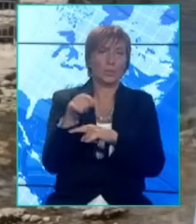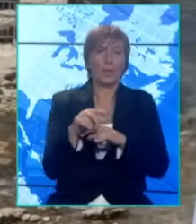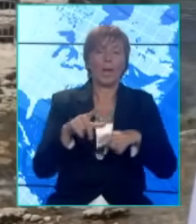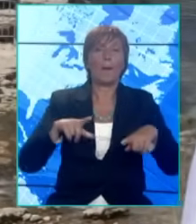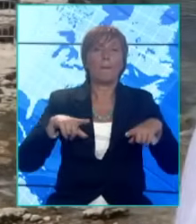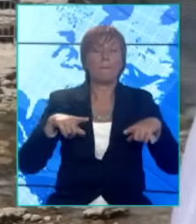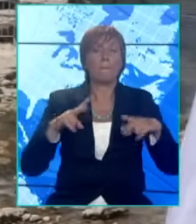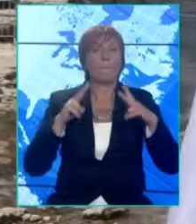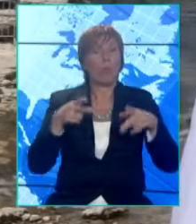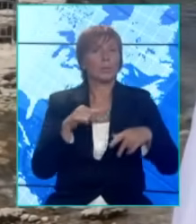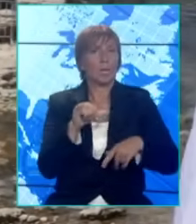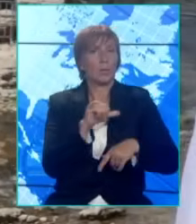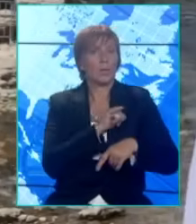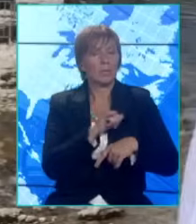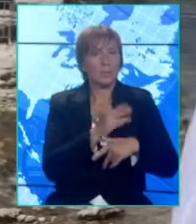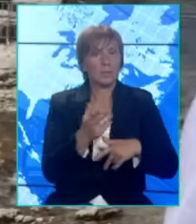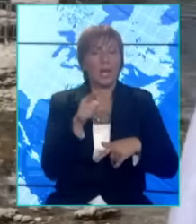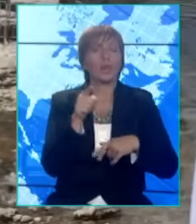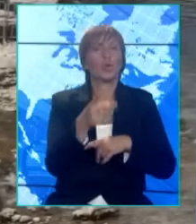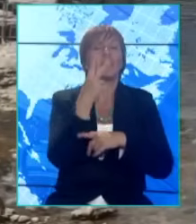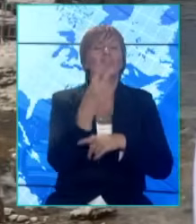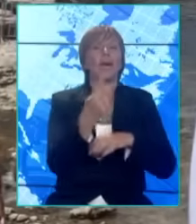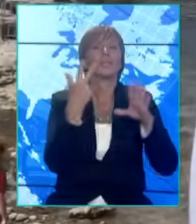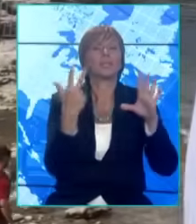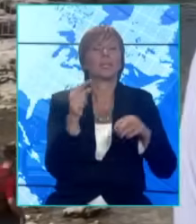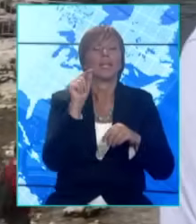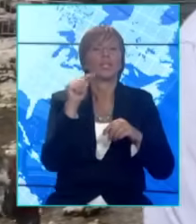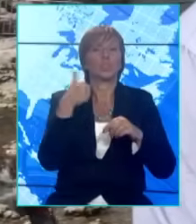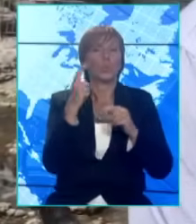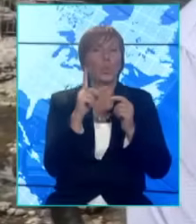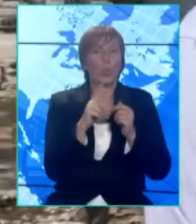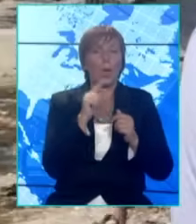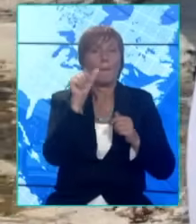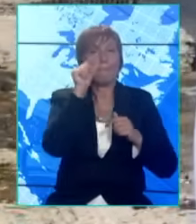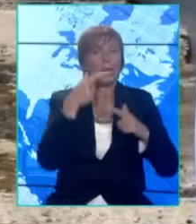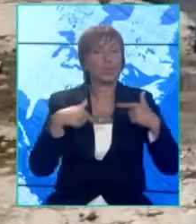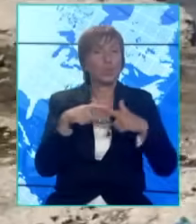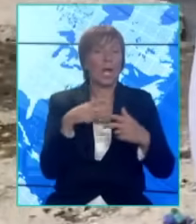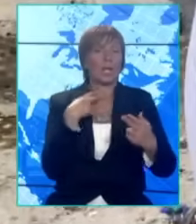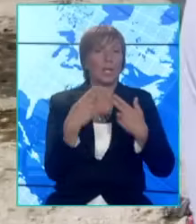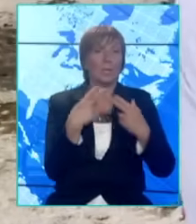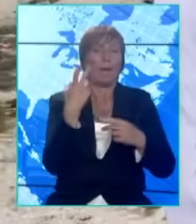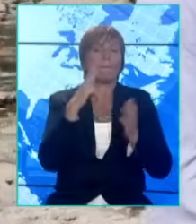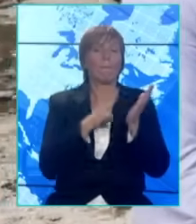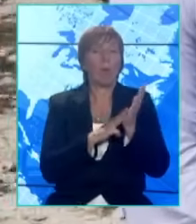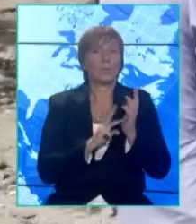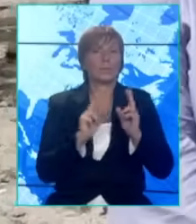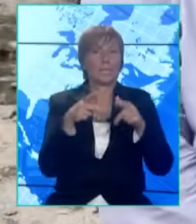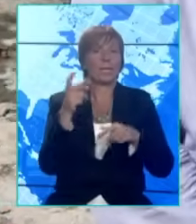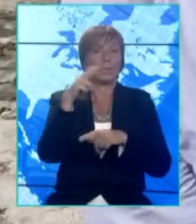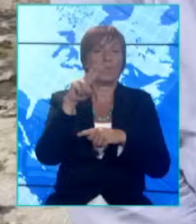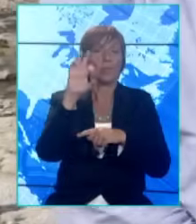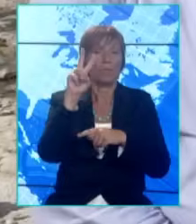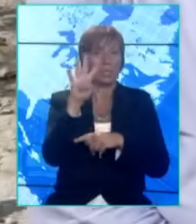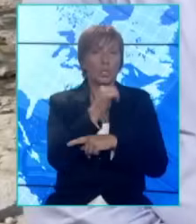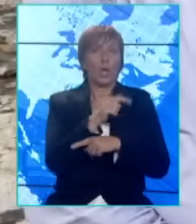ponovo u žiži interesovanja, a to je 23. 7. Spomenuli ste ovu međunarodnu konferenciju Mostar 2024.